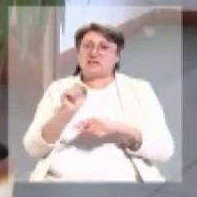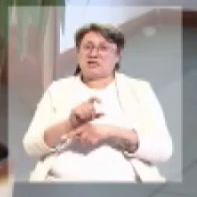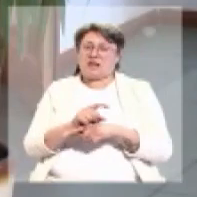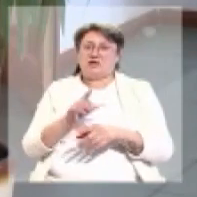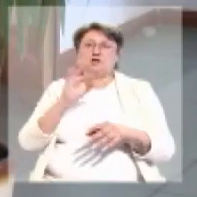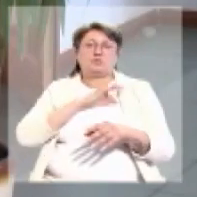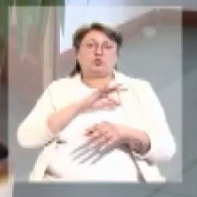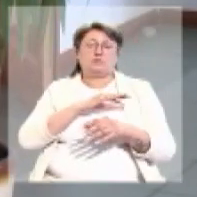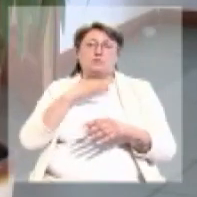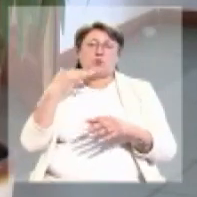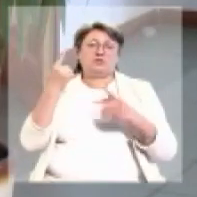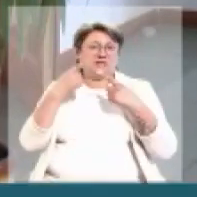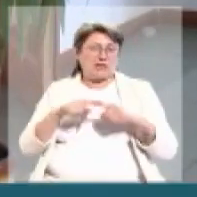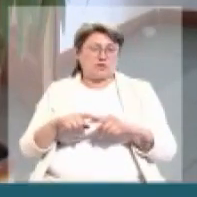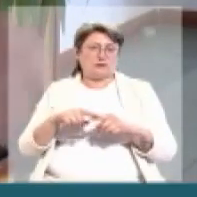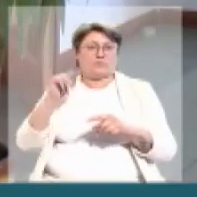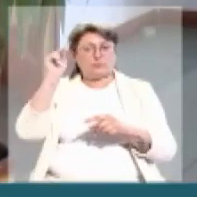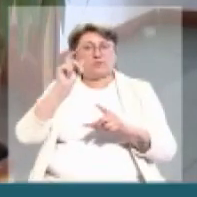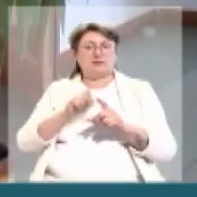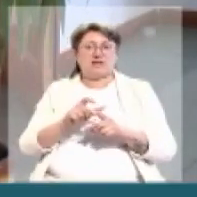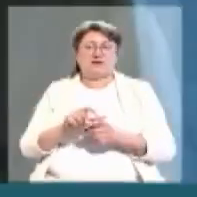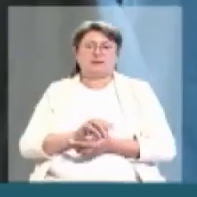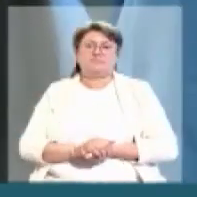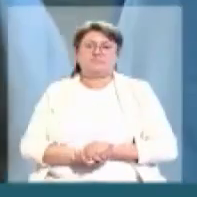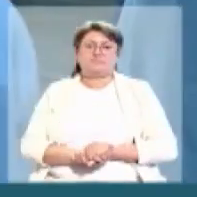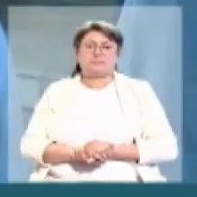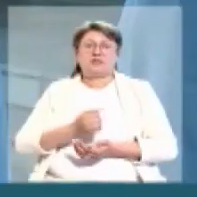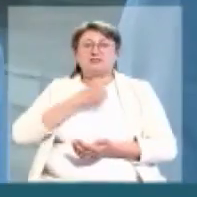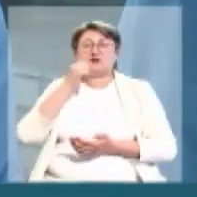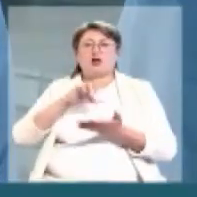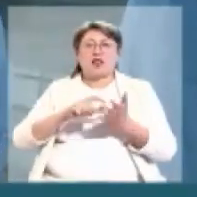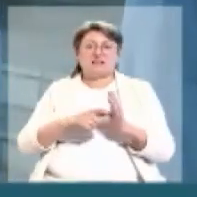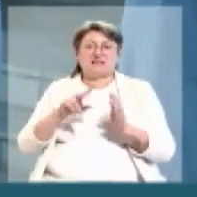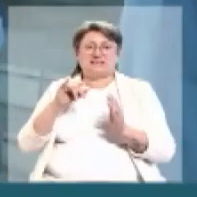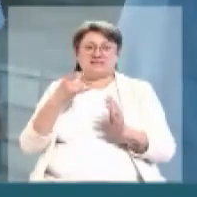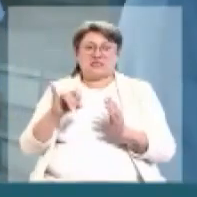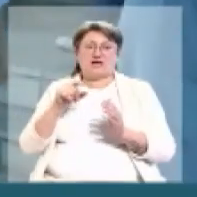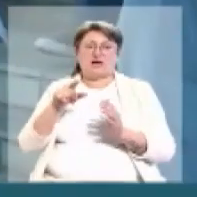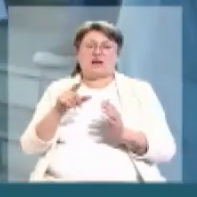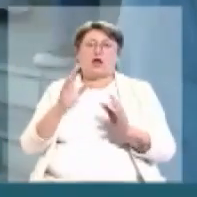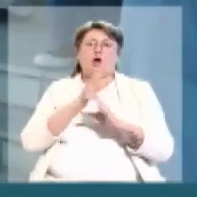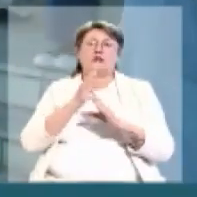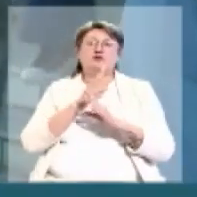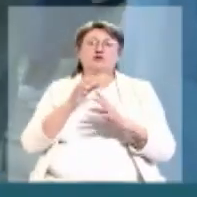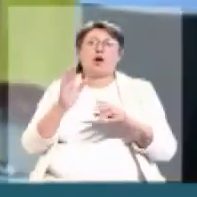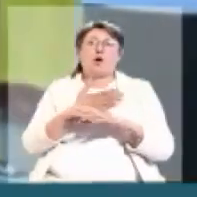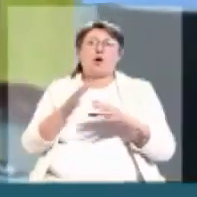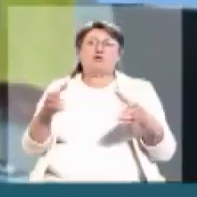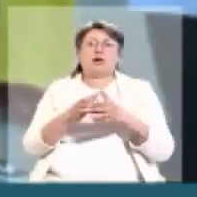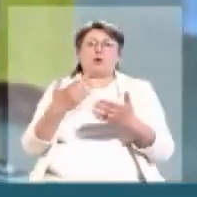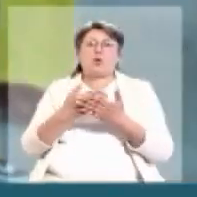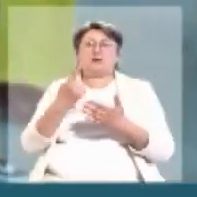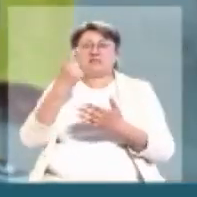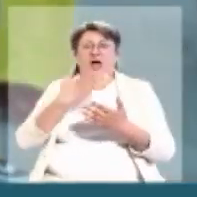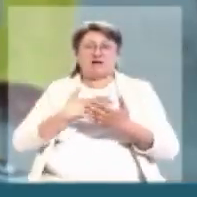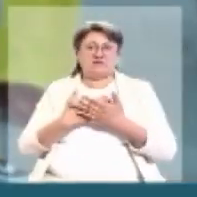задания. Используем множество технологий, учим слова. Старшеклассники школы-лицея состоят в экологических отрядах. Около